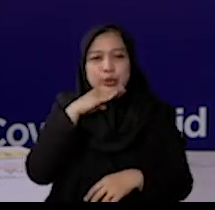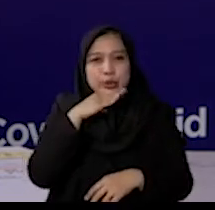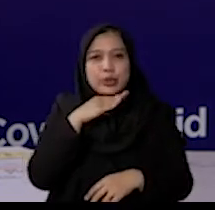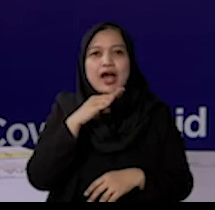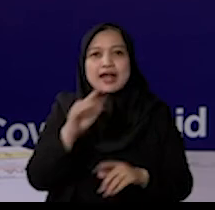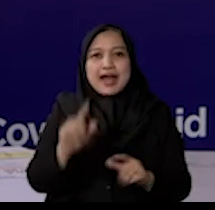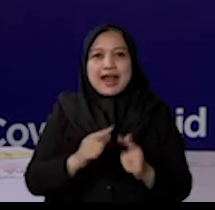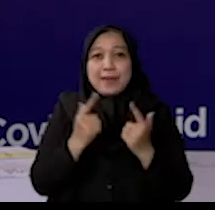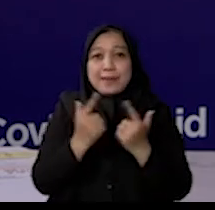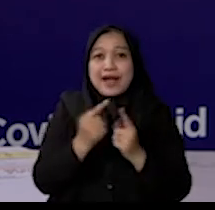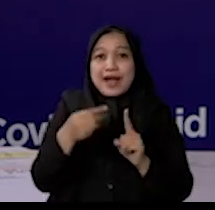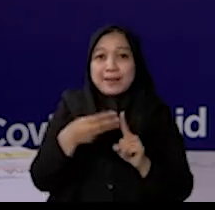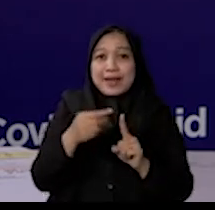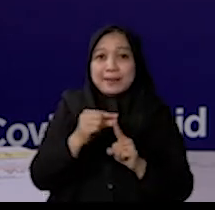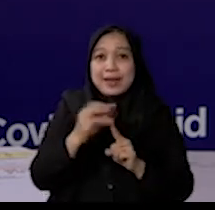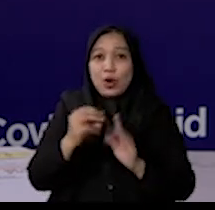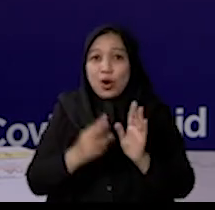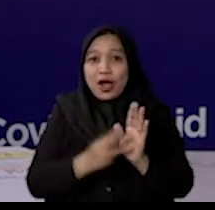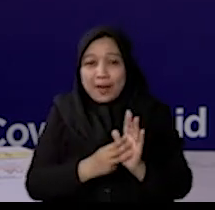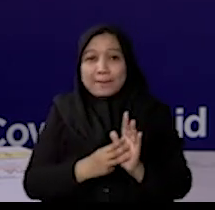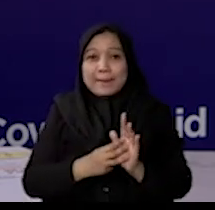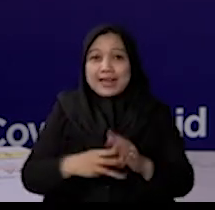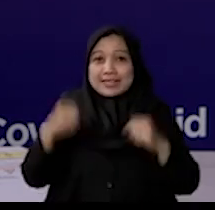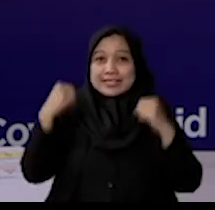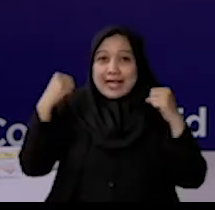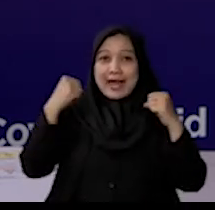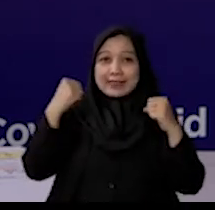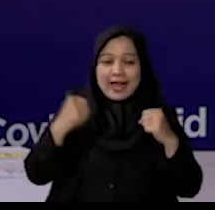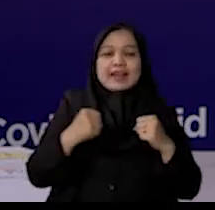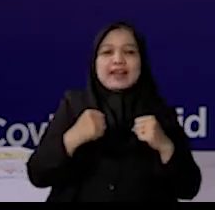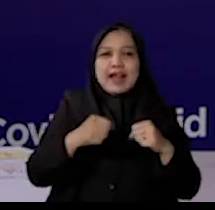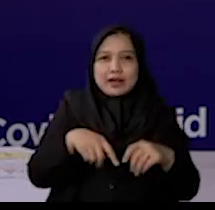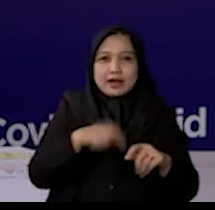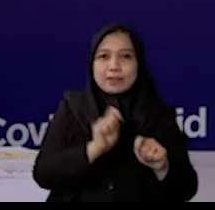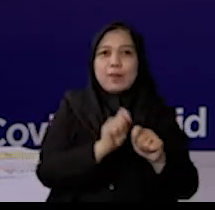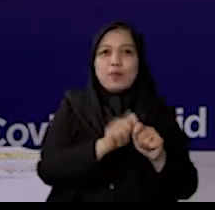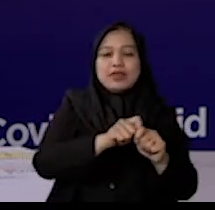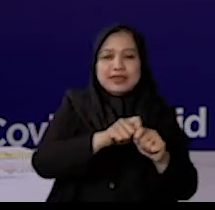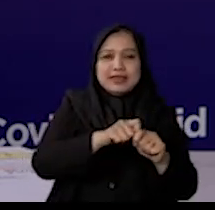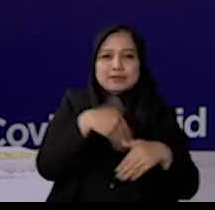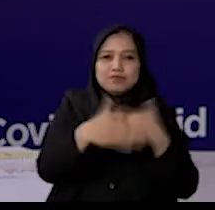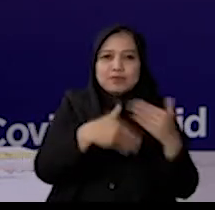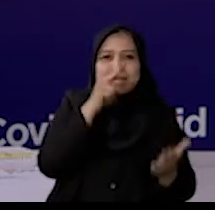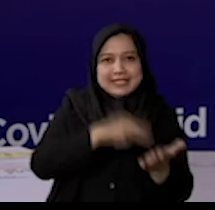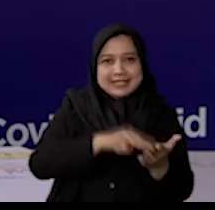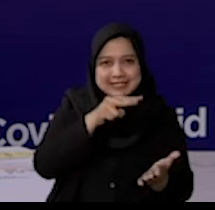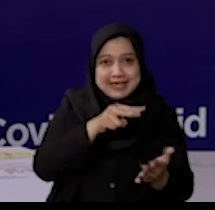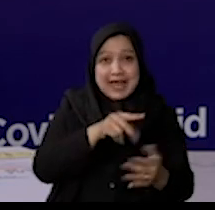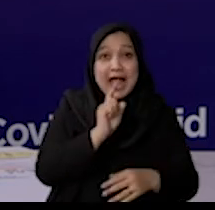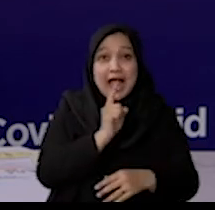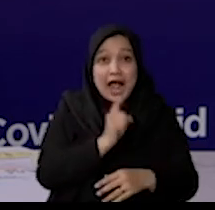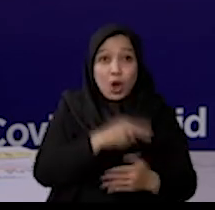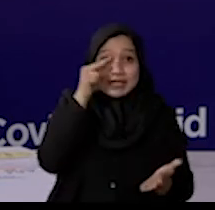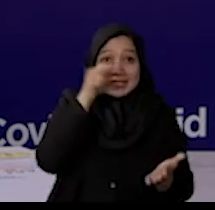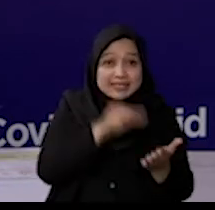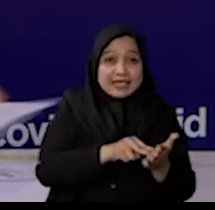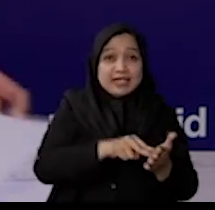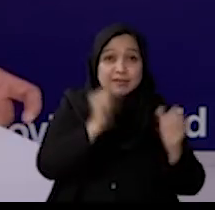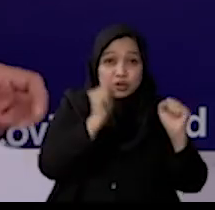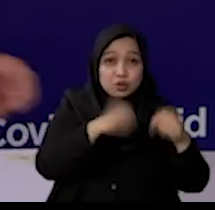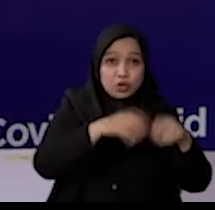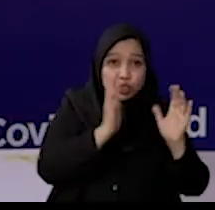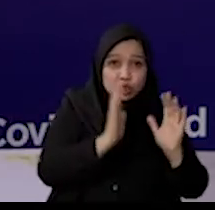Lembaga Pengawas Obat dan Makanan serta Kesehatan. Setelah mendapatkan persetujuan, vaksin baru dapat diproduksi